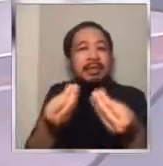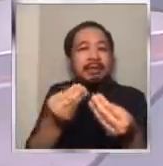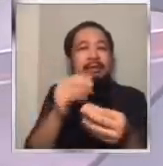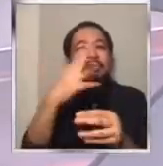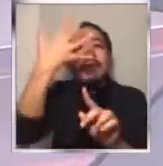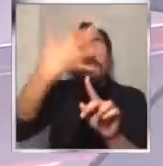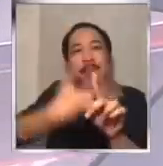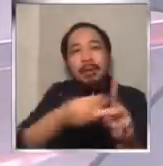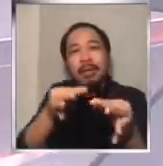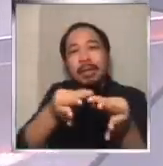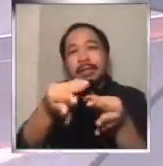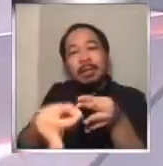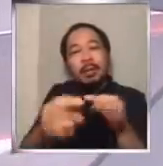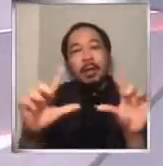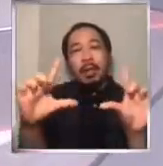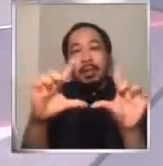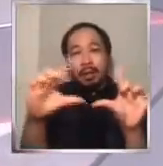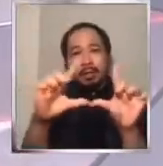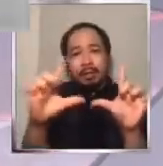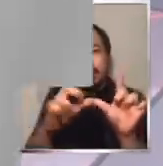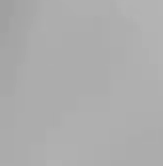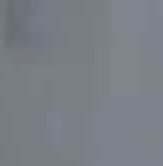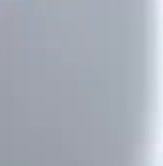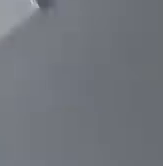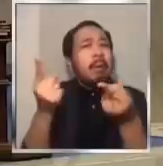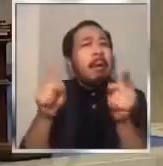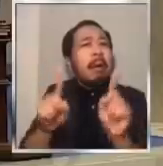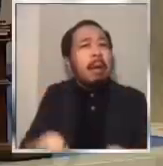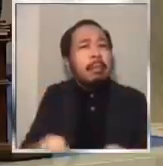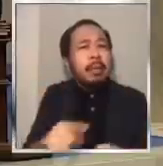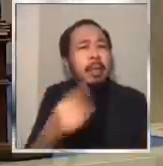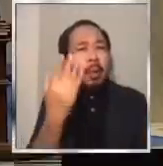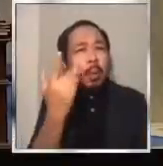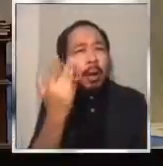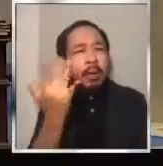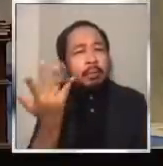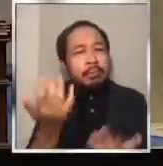ano ang nangyari sa ulat ni Victoria Tila.